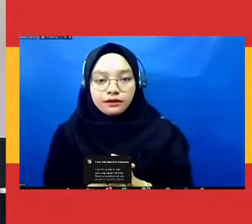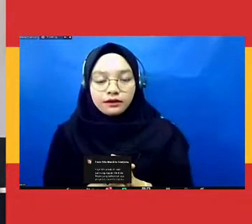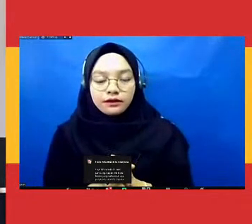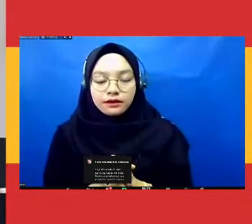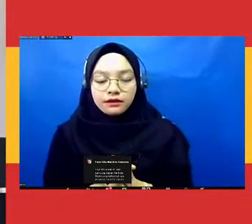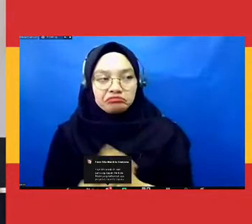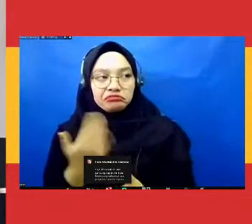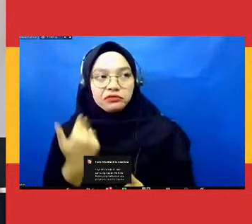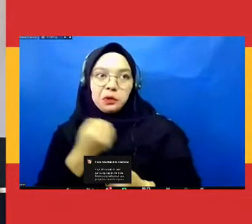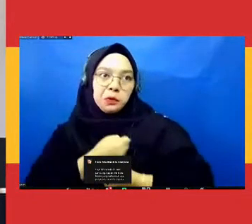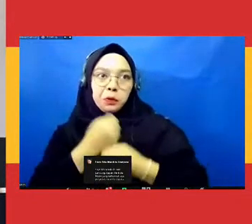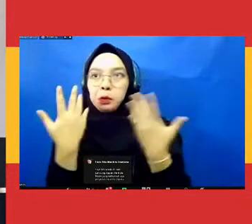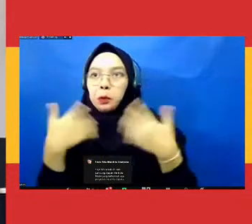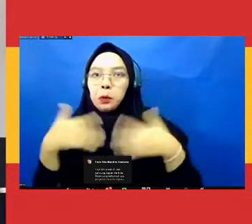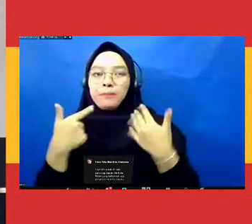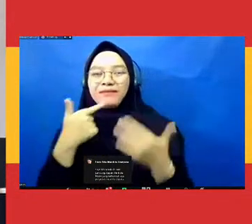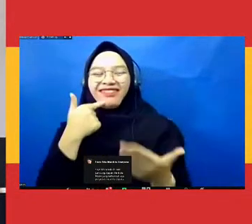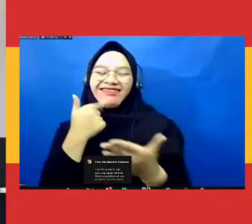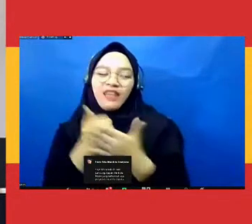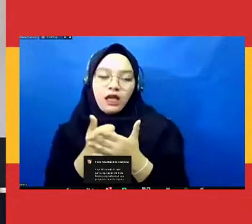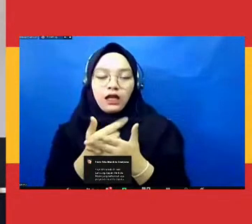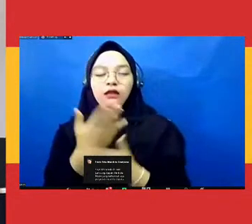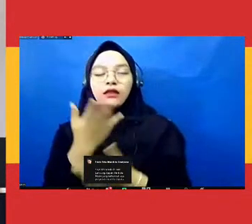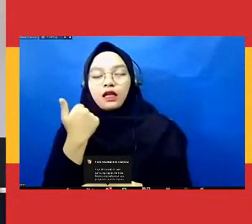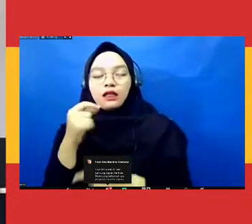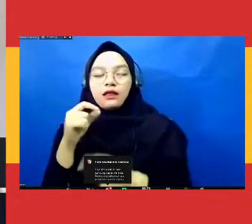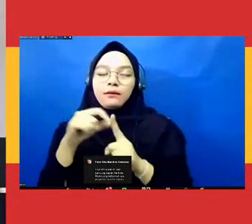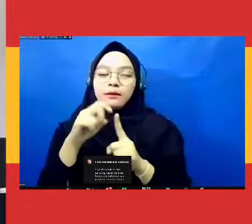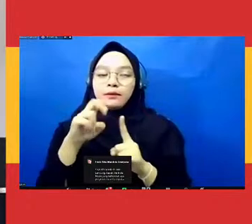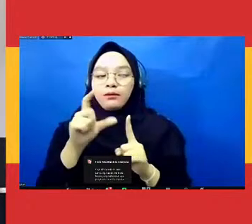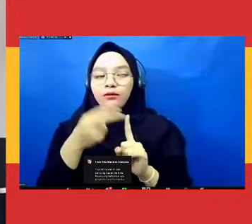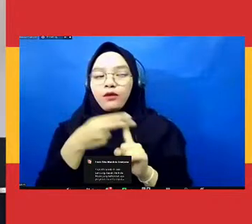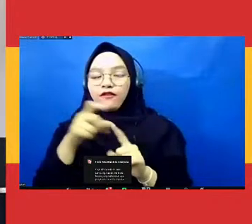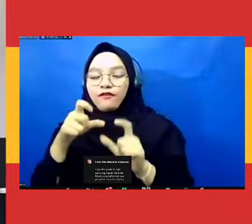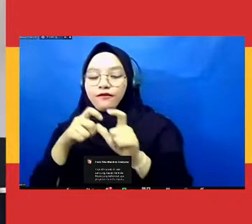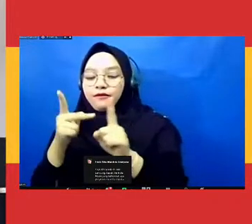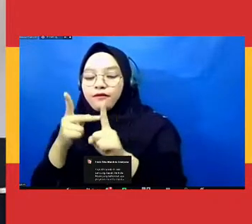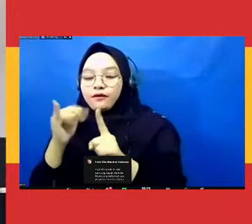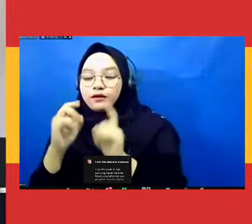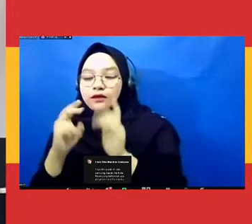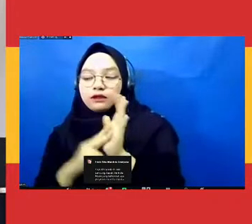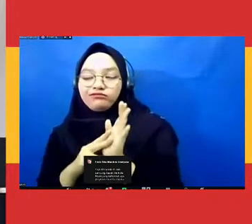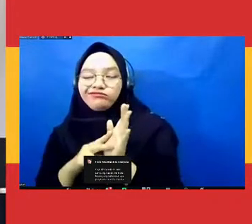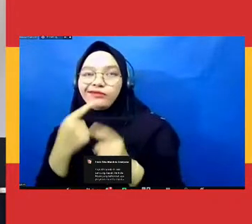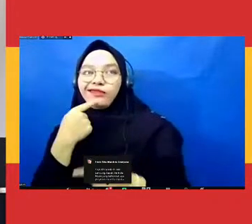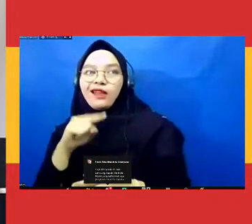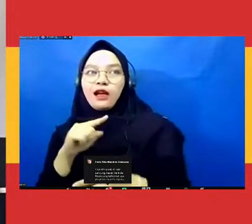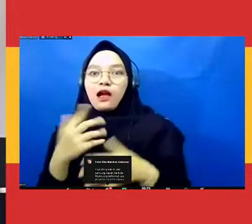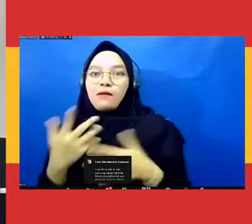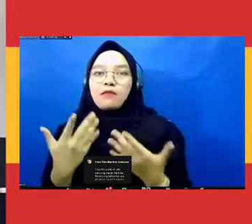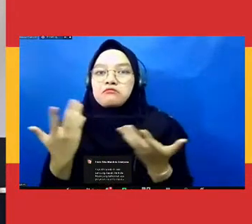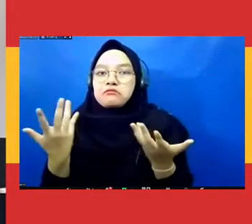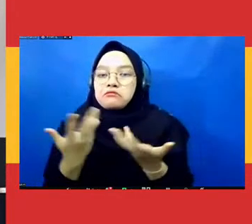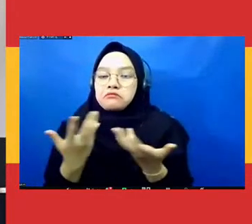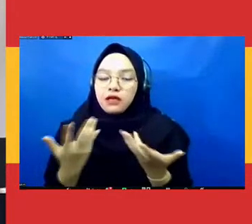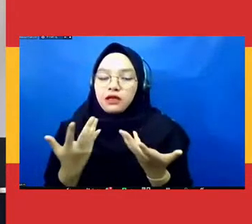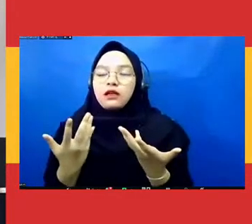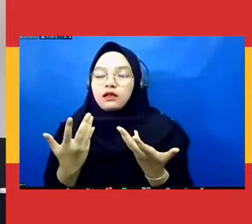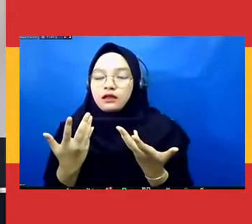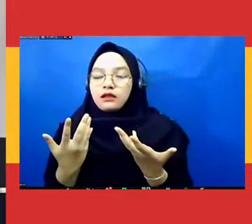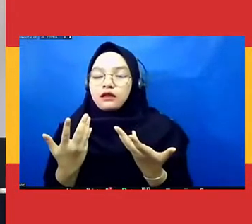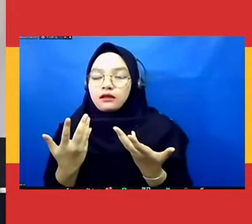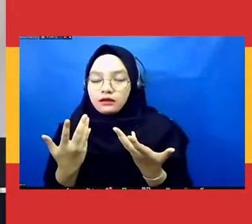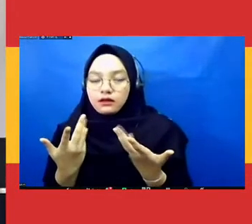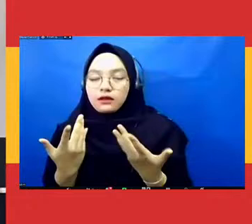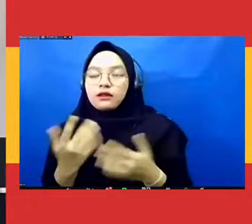sangat penting tadi yang sudah disampaikan oleh Professor Chin, bagaimana prospek